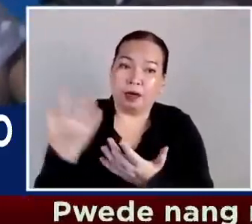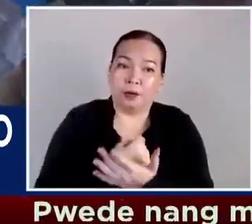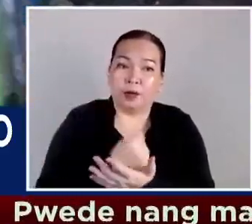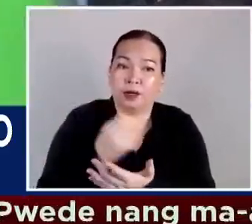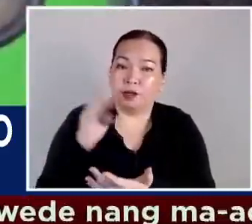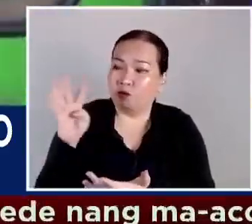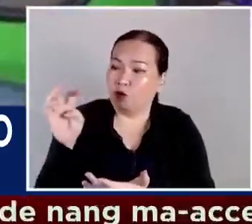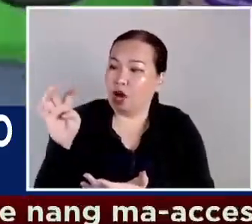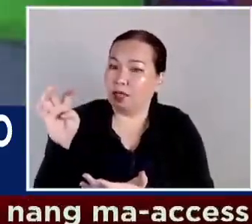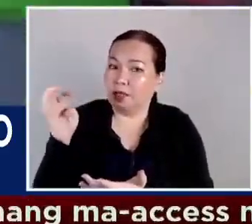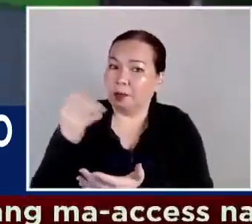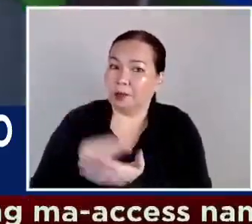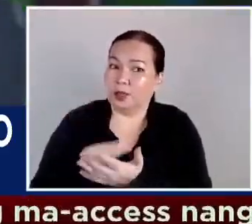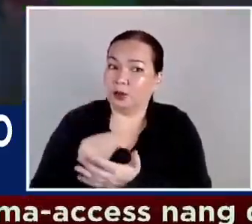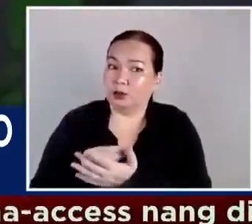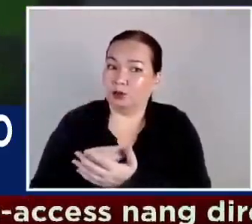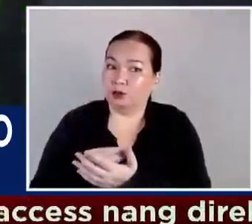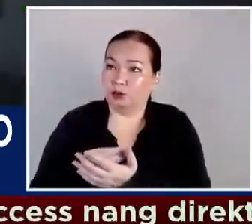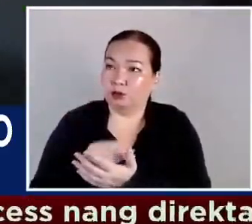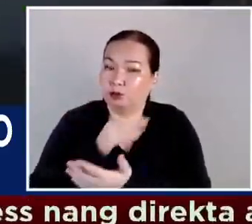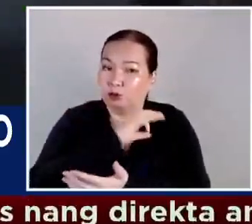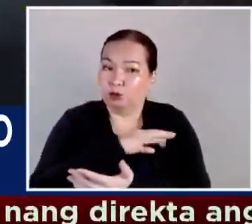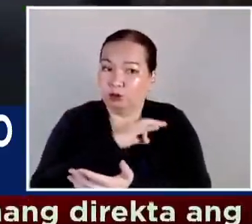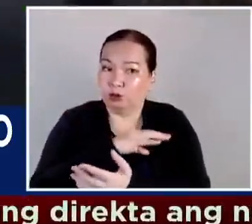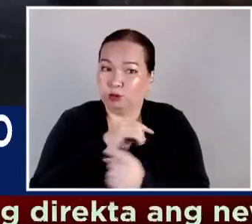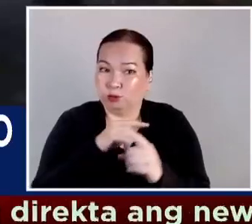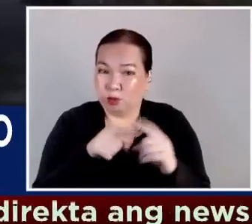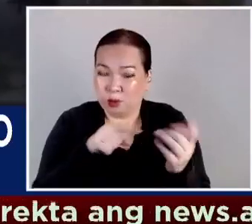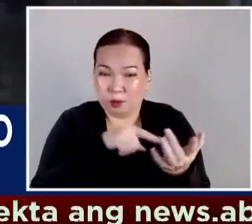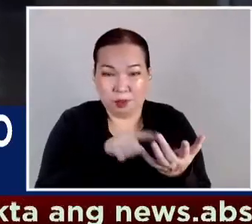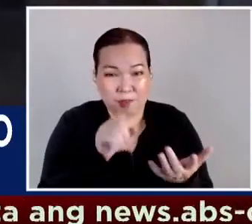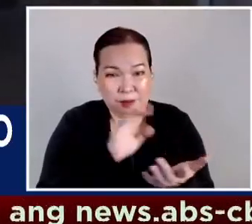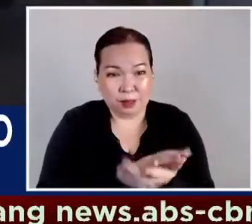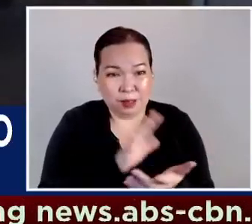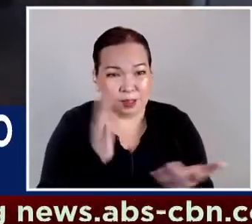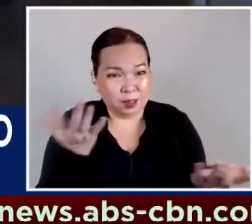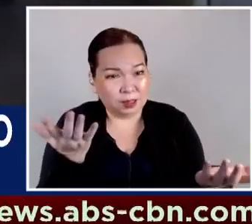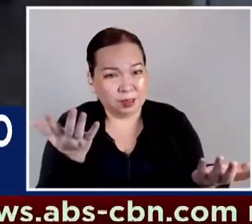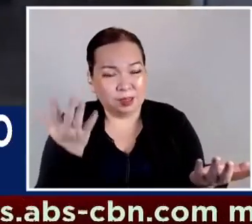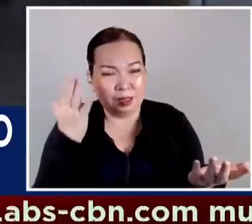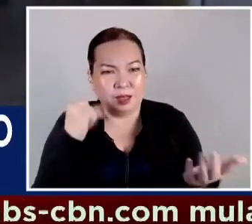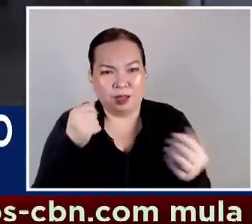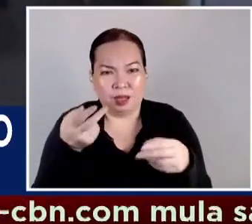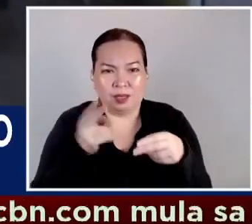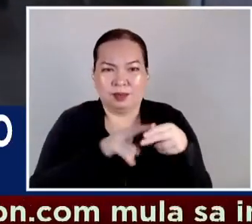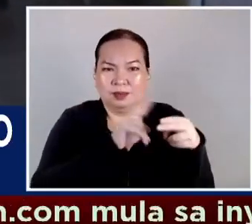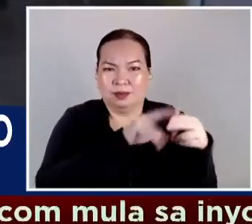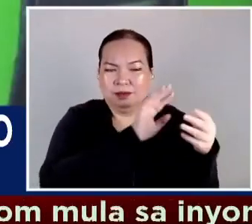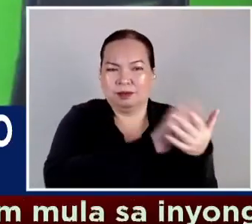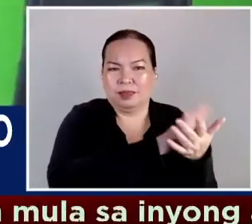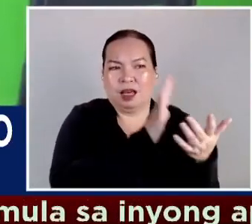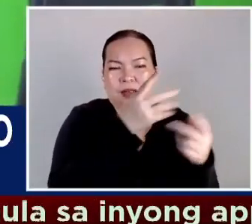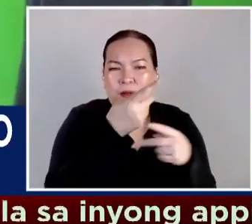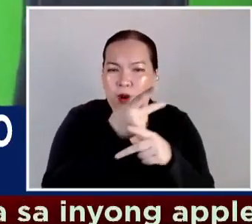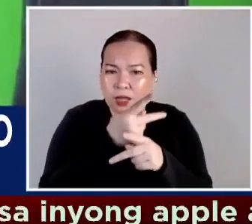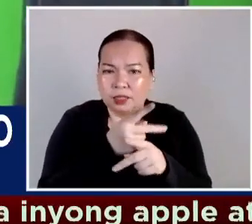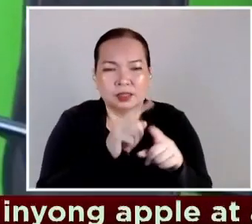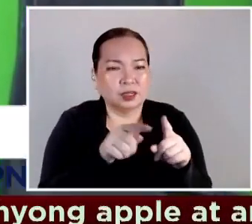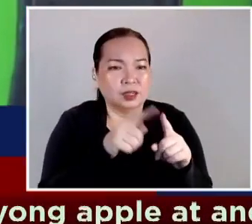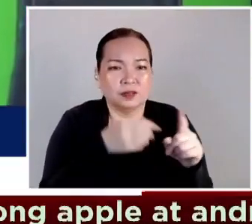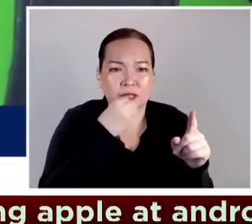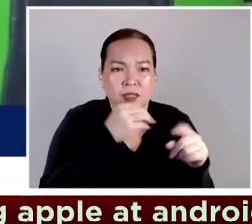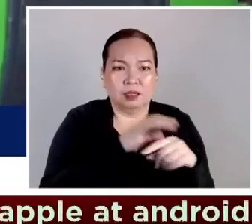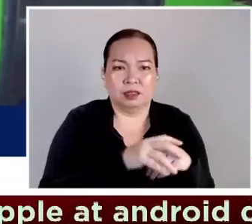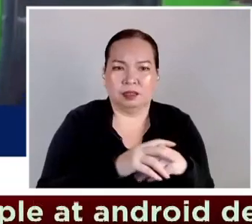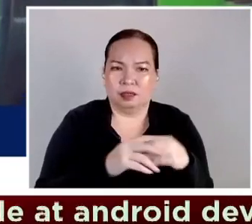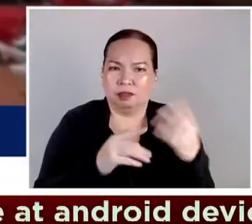400 piso. Pero kung tutuusin, kulang pa ito dahil patuloy din ang pagtaas ng mga bilihin. Mas malaki pa yung diesel